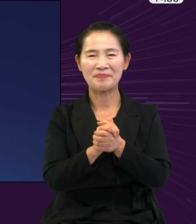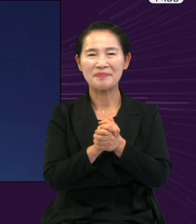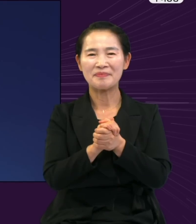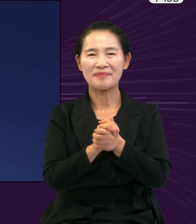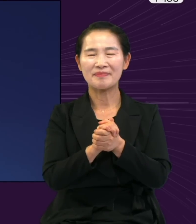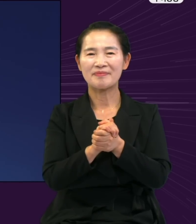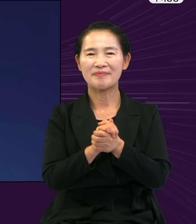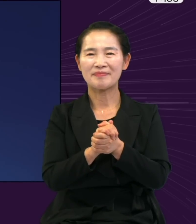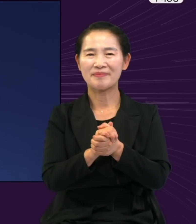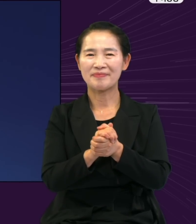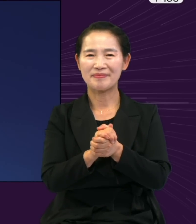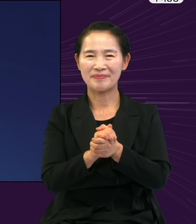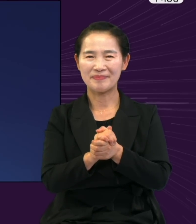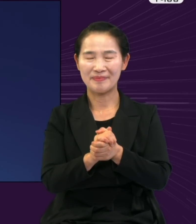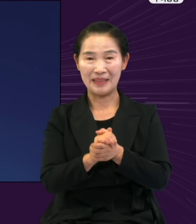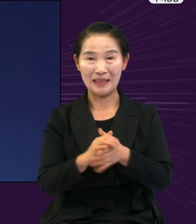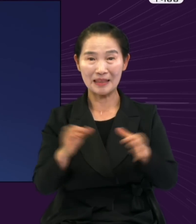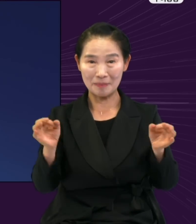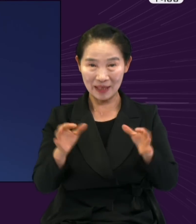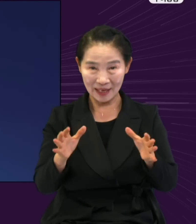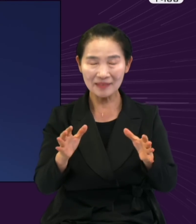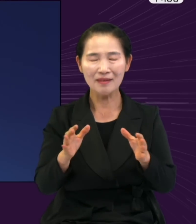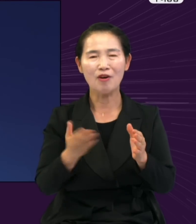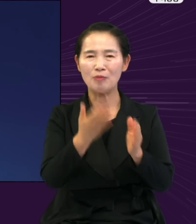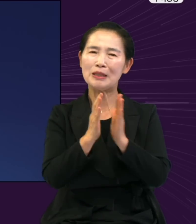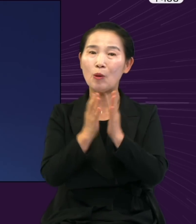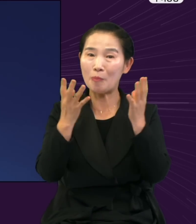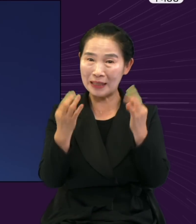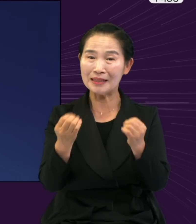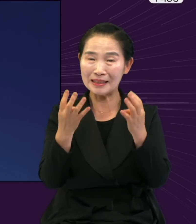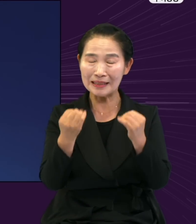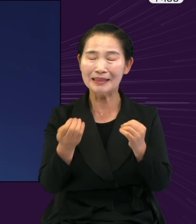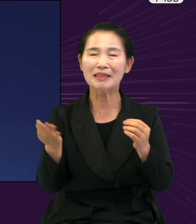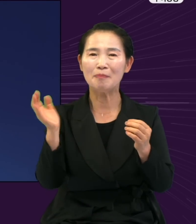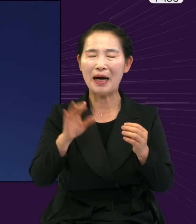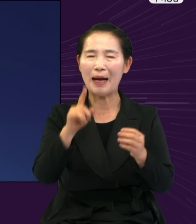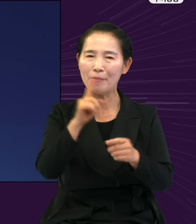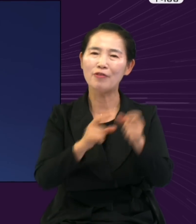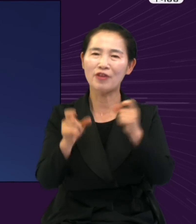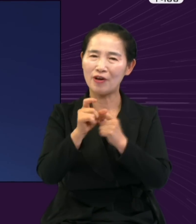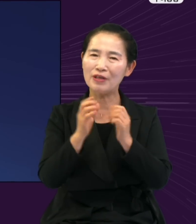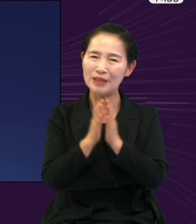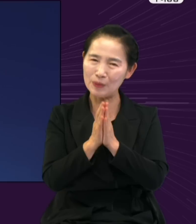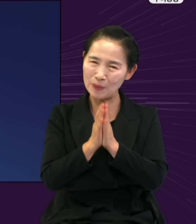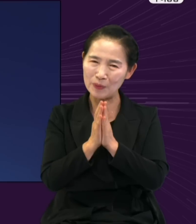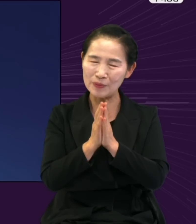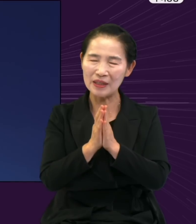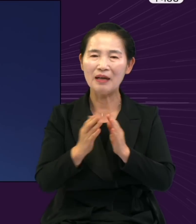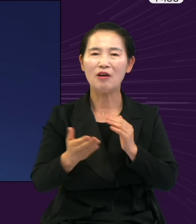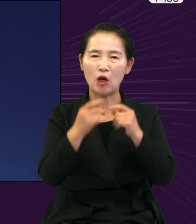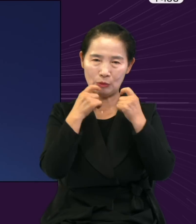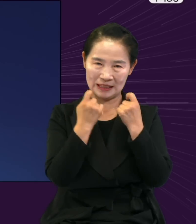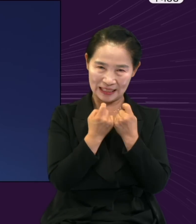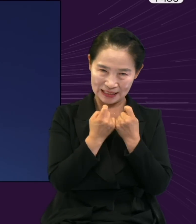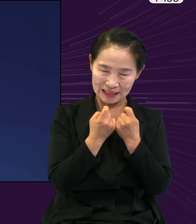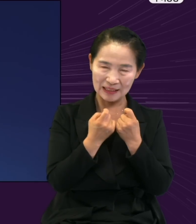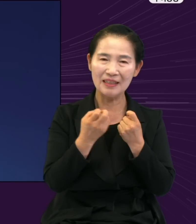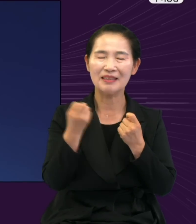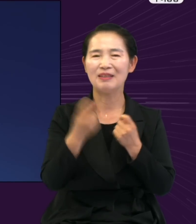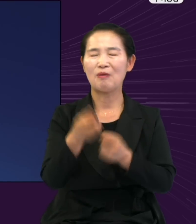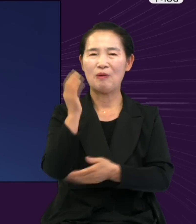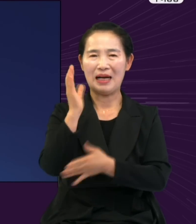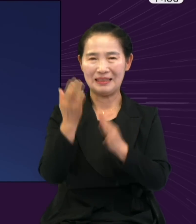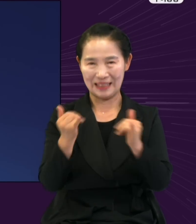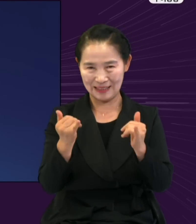저희 잠깐 계속 기도하셨지만 한 번 더 기도했으면 좋겠습니다. 여러분 자신을 위해서 그리고 부족한 저를 위해서